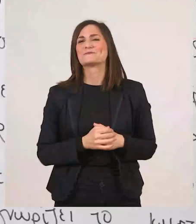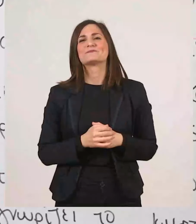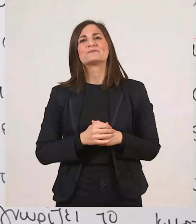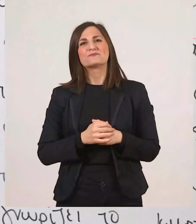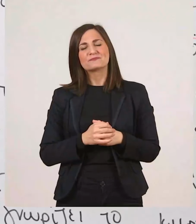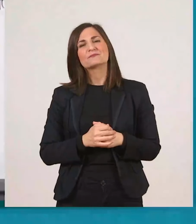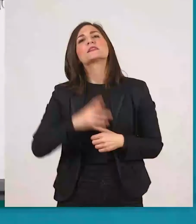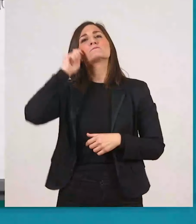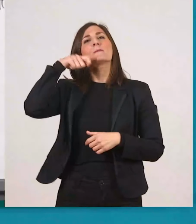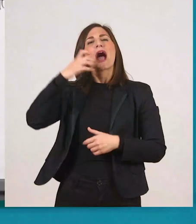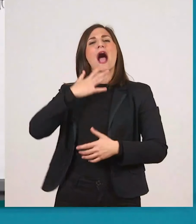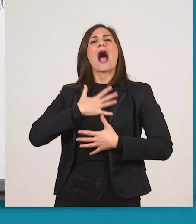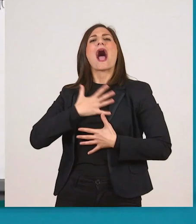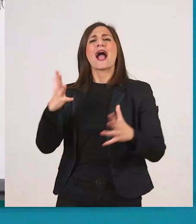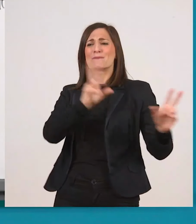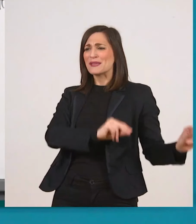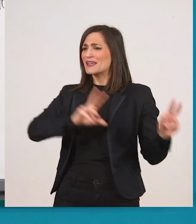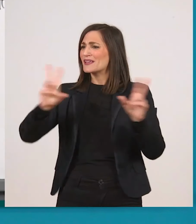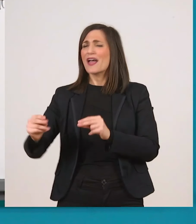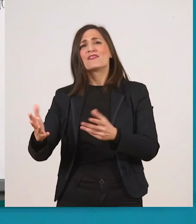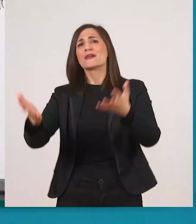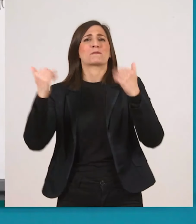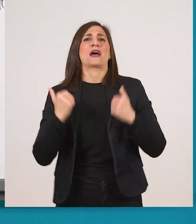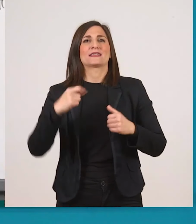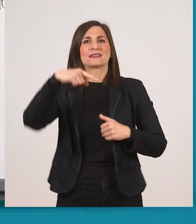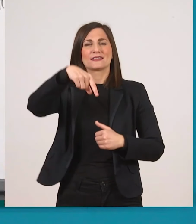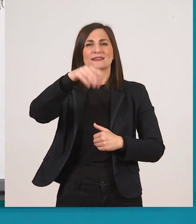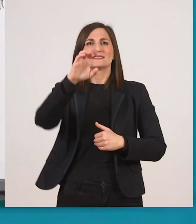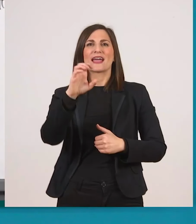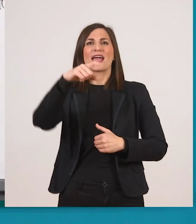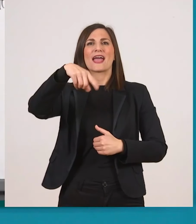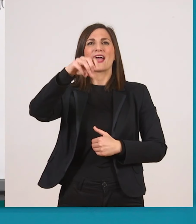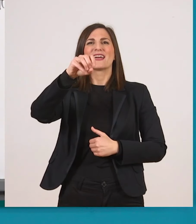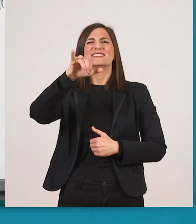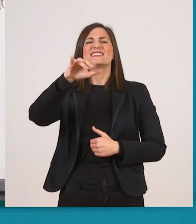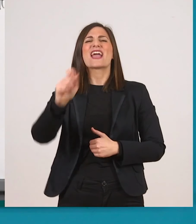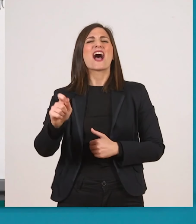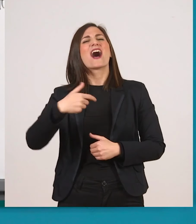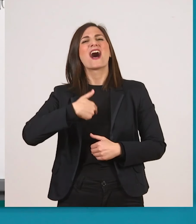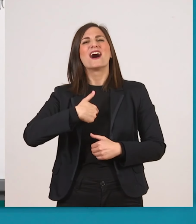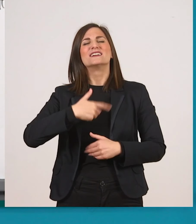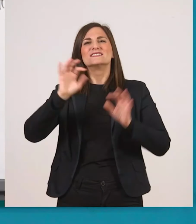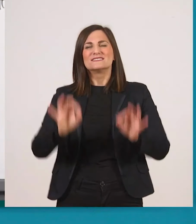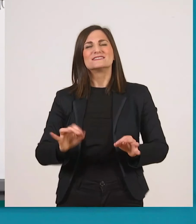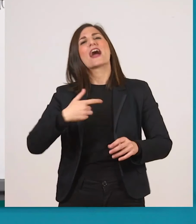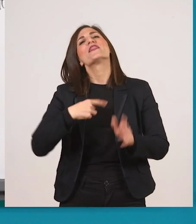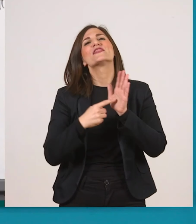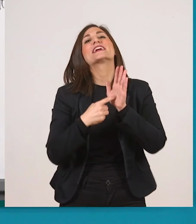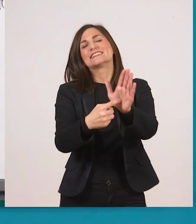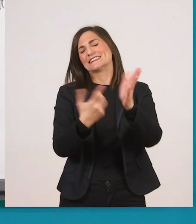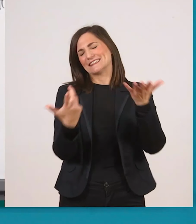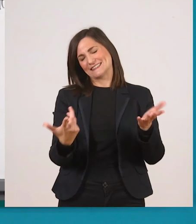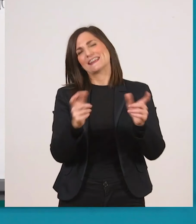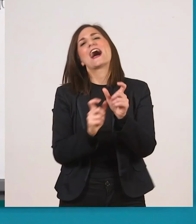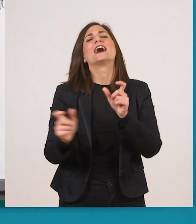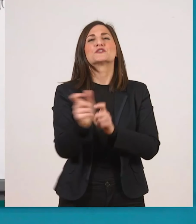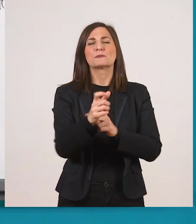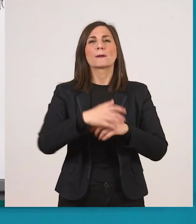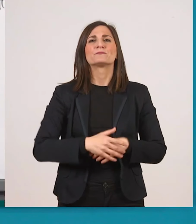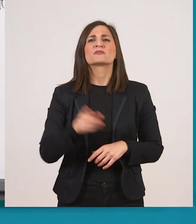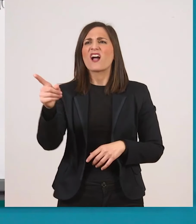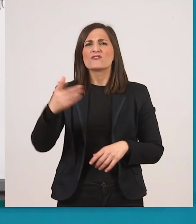Τέτοια αγάπη σαν της μαμάς δεν υπάρχει πουθενά. Το τέτοια, δεικτική. Ήταν τόση η πείνα του που